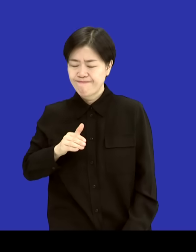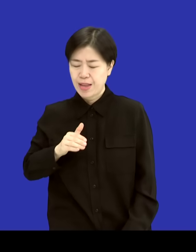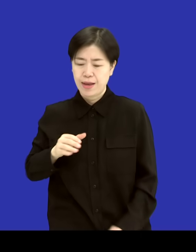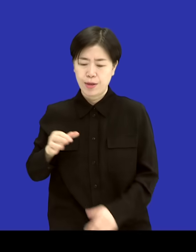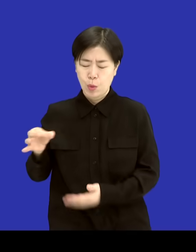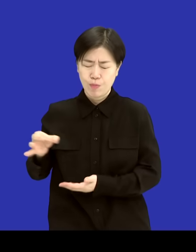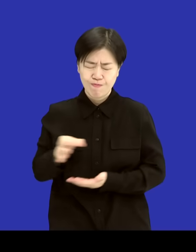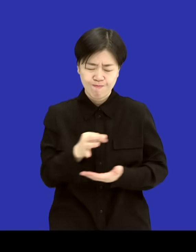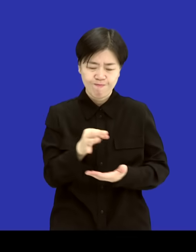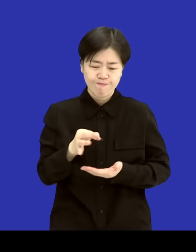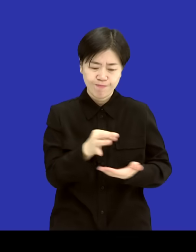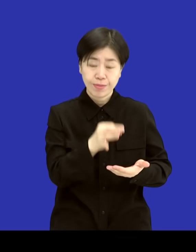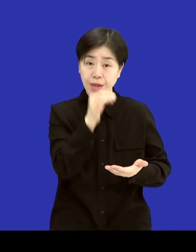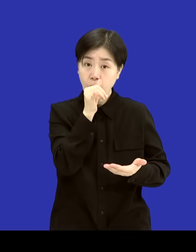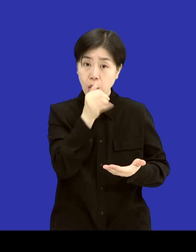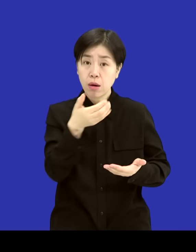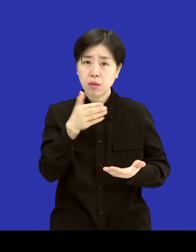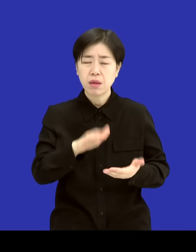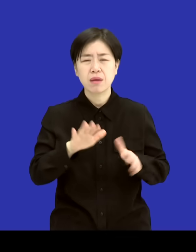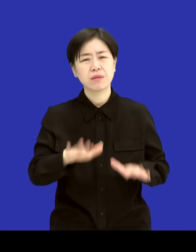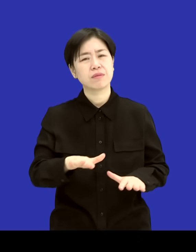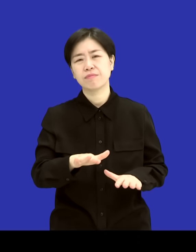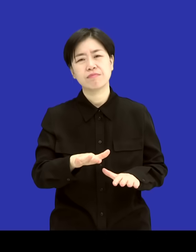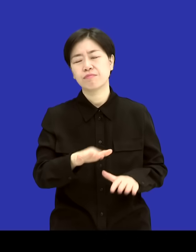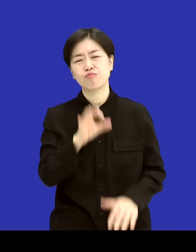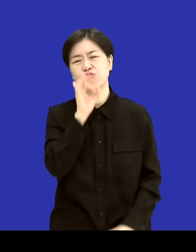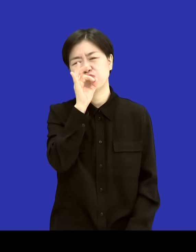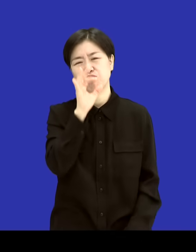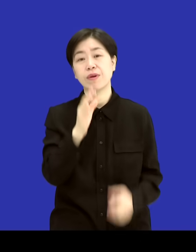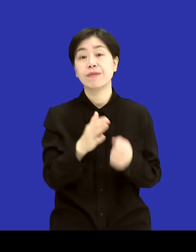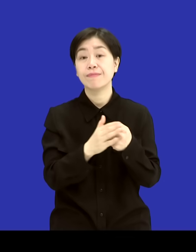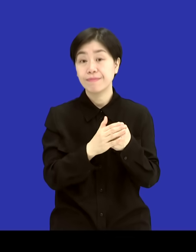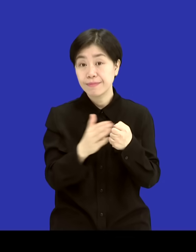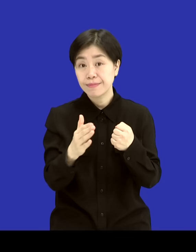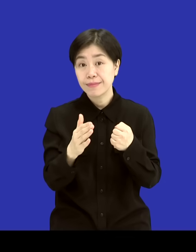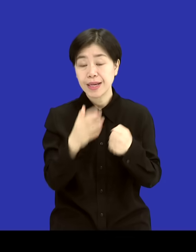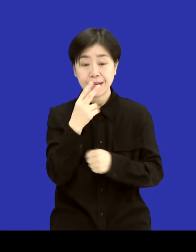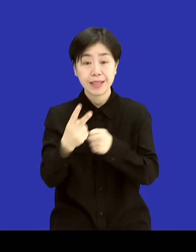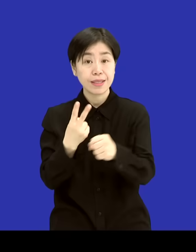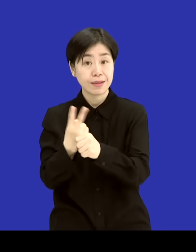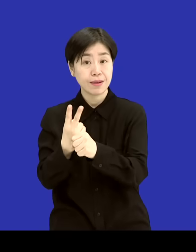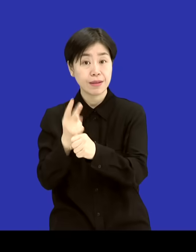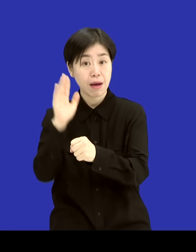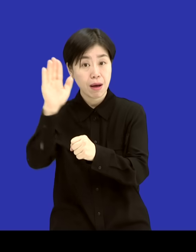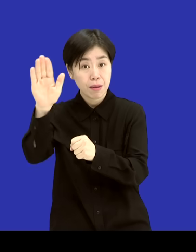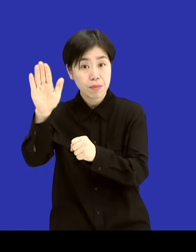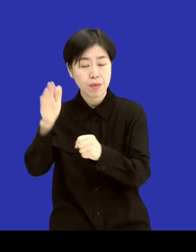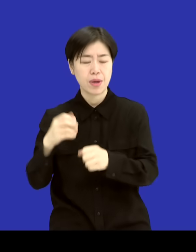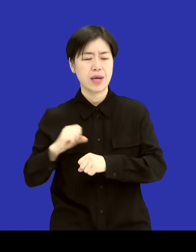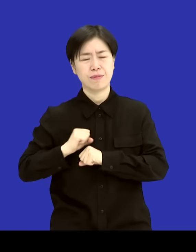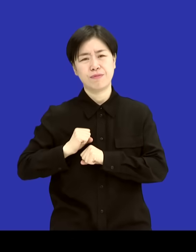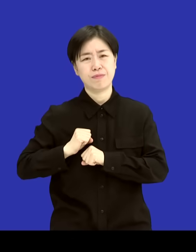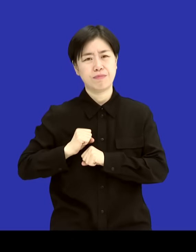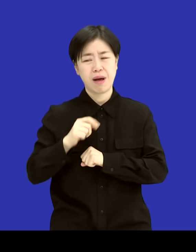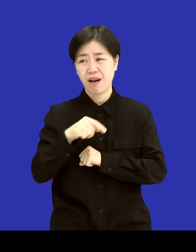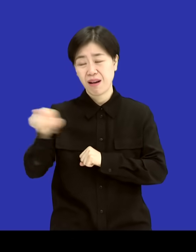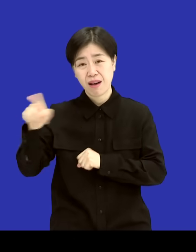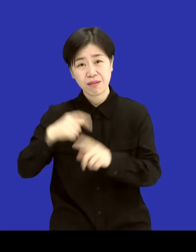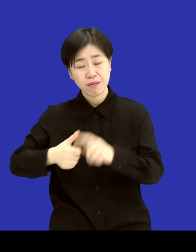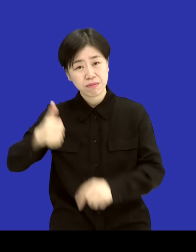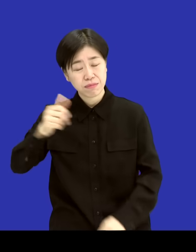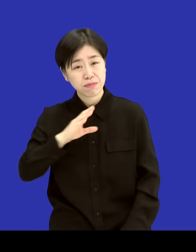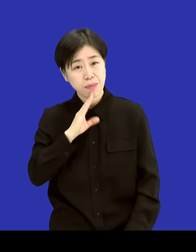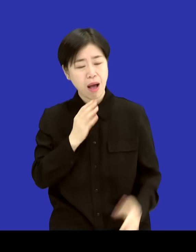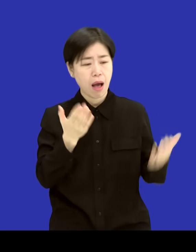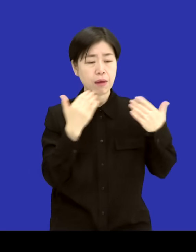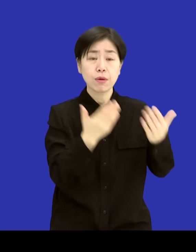가서 한 2년 동안 예. 좀 어떻게 어차피 국방의 의무는 해야 되니까 아 잠깐 휴학하고. 예, 약간